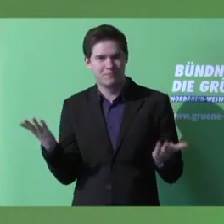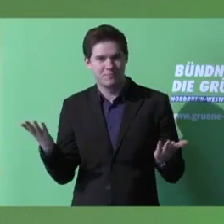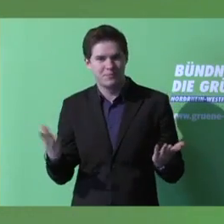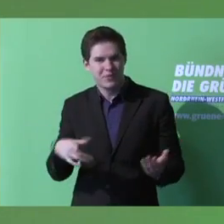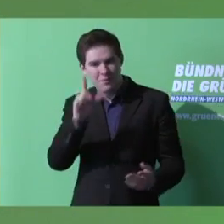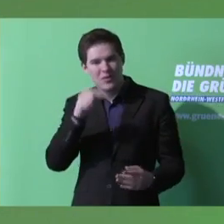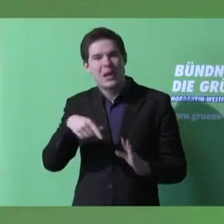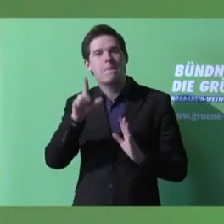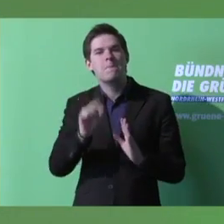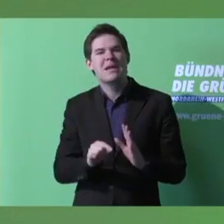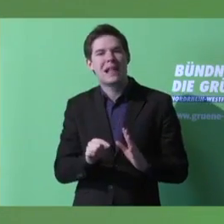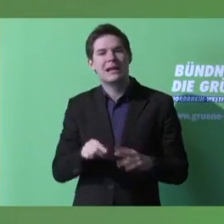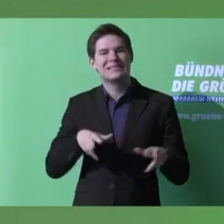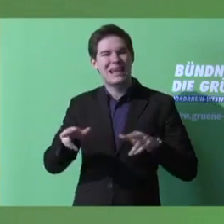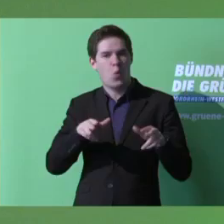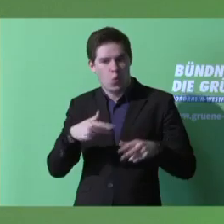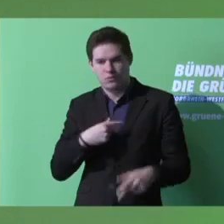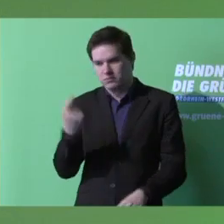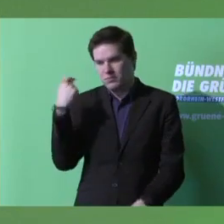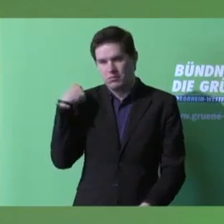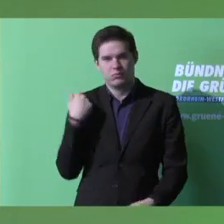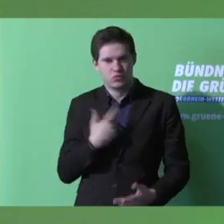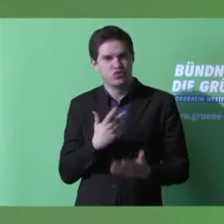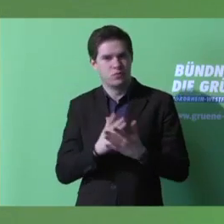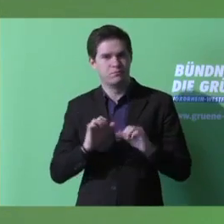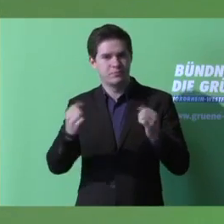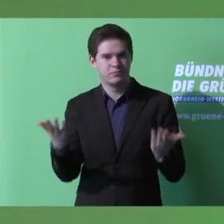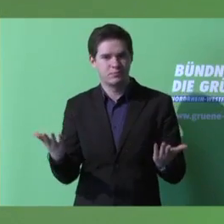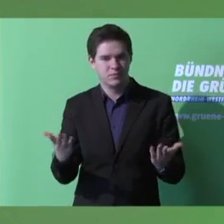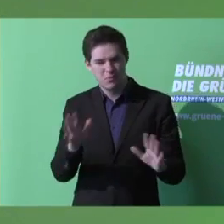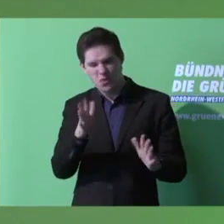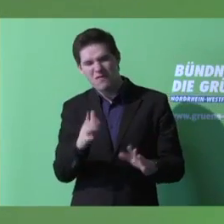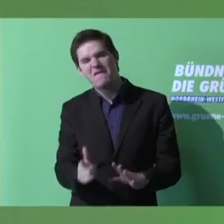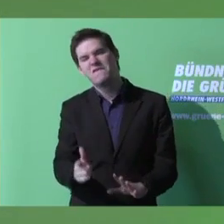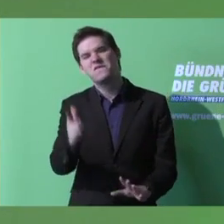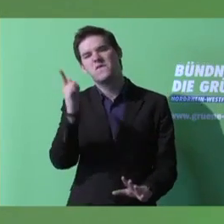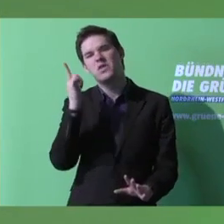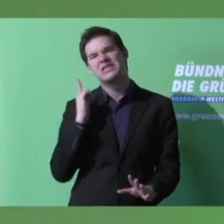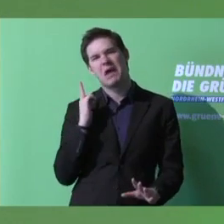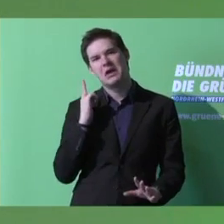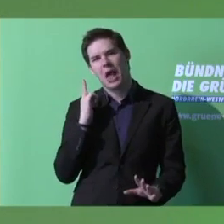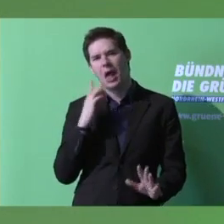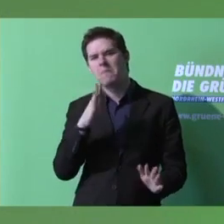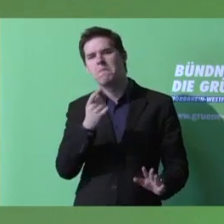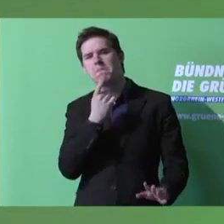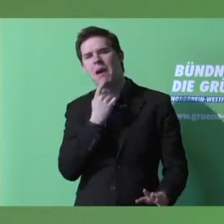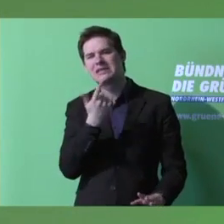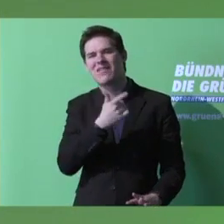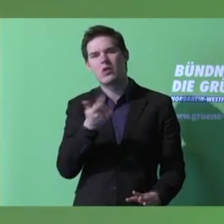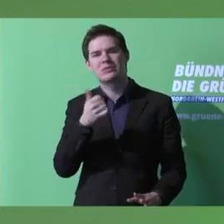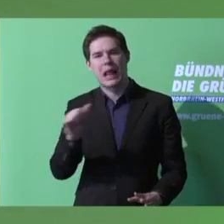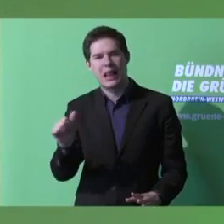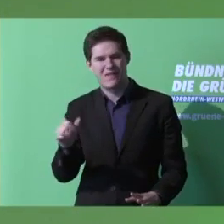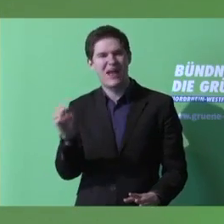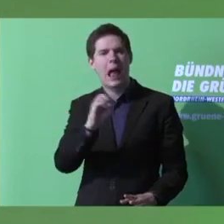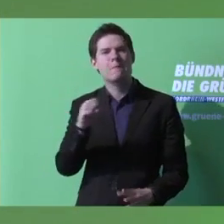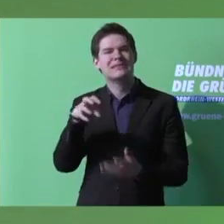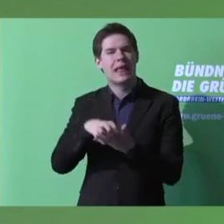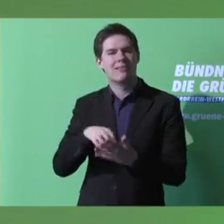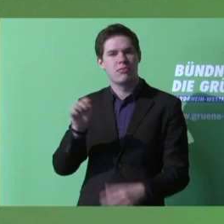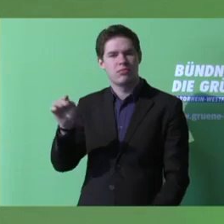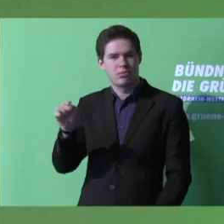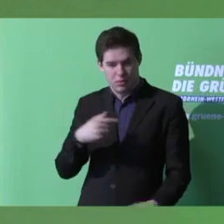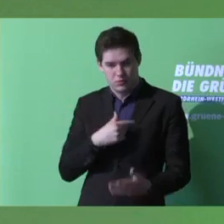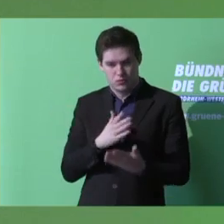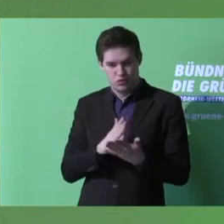wir eingegangen. Vor 2 Jahren, im Mai 2011, in Emsdetten, haben wir